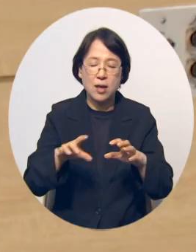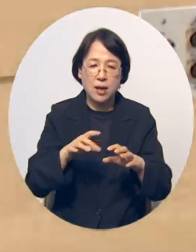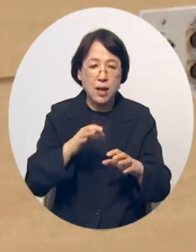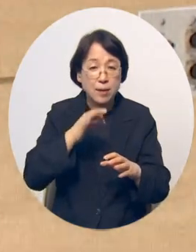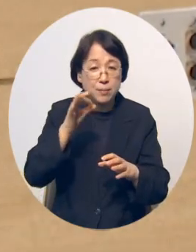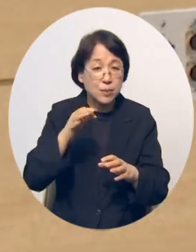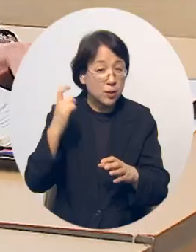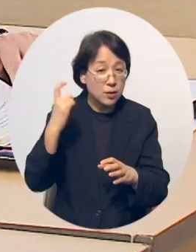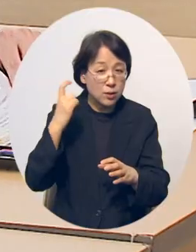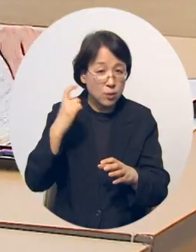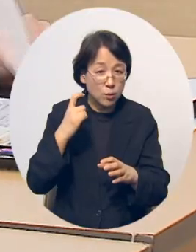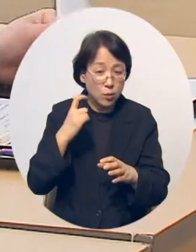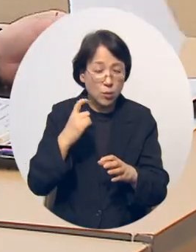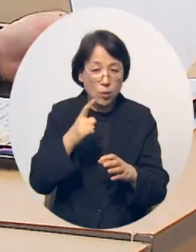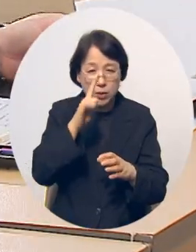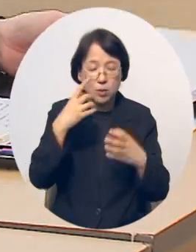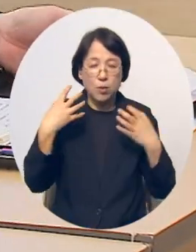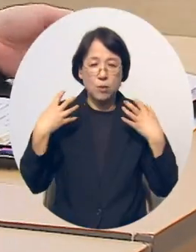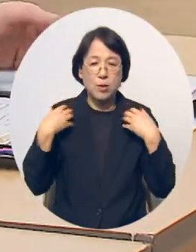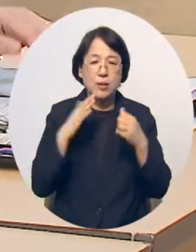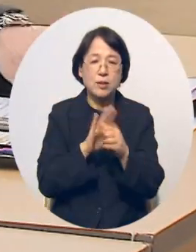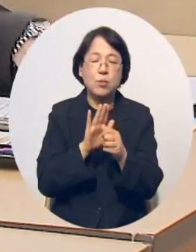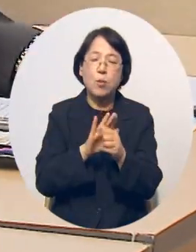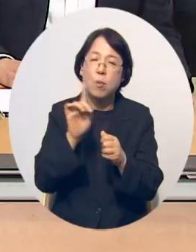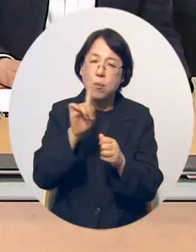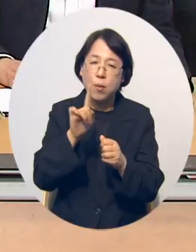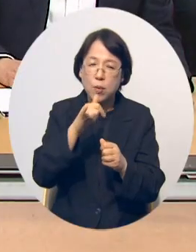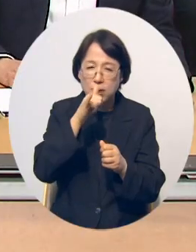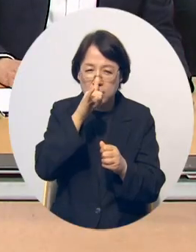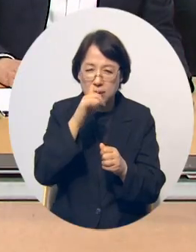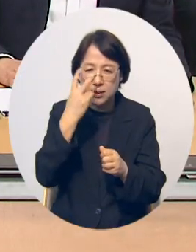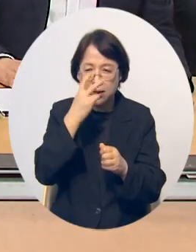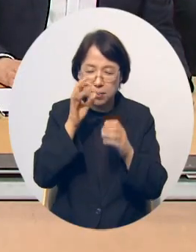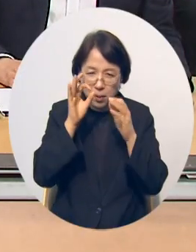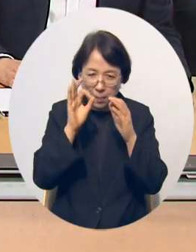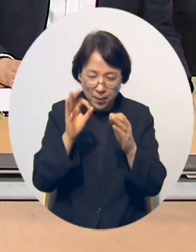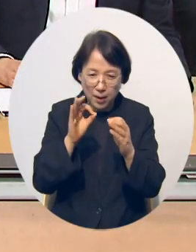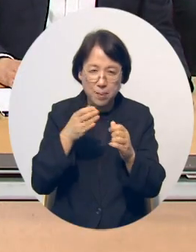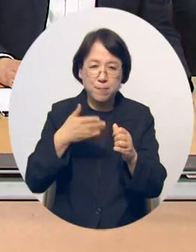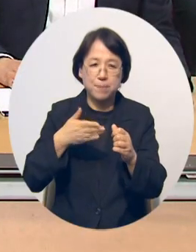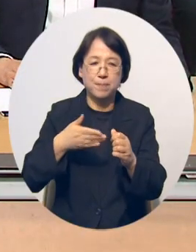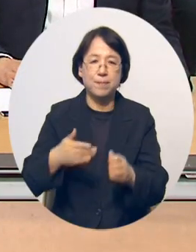정부가 지원할 부분은 없는지 살펴달라고 주문했습니다. KTV 김민아입니다.